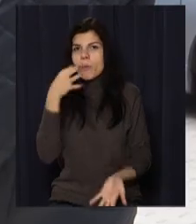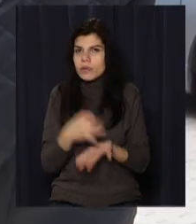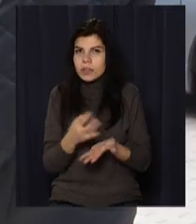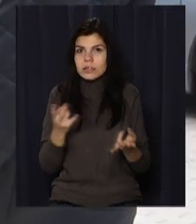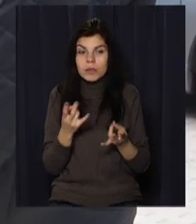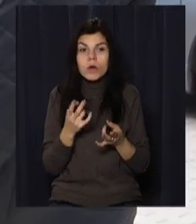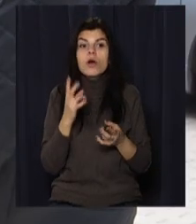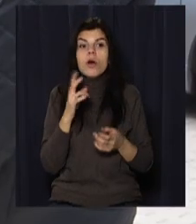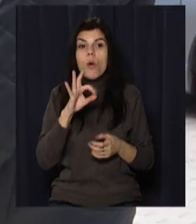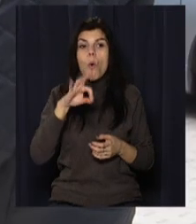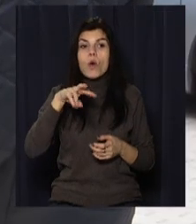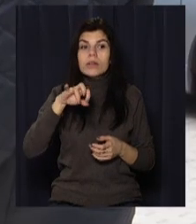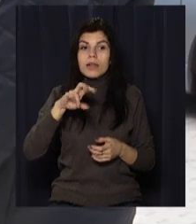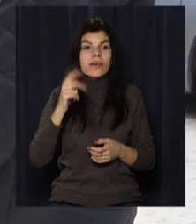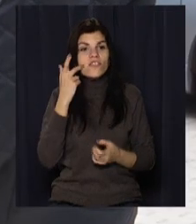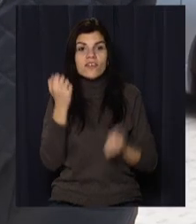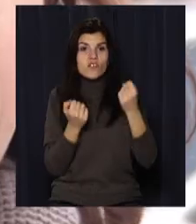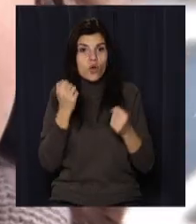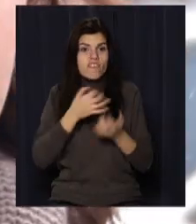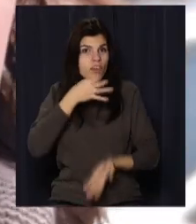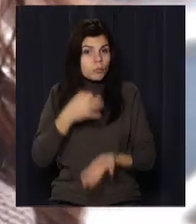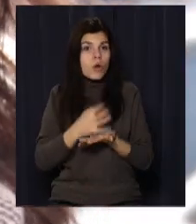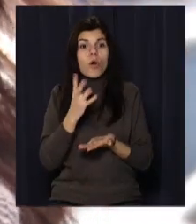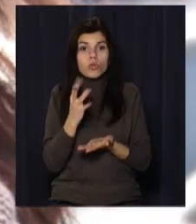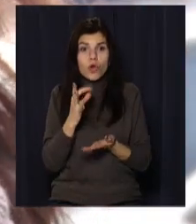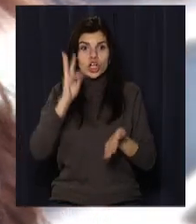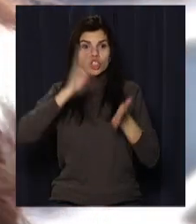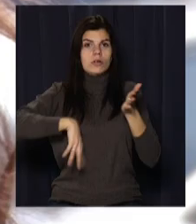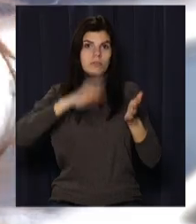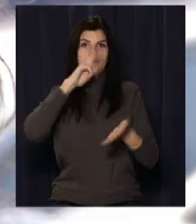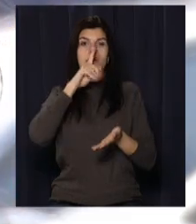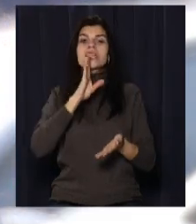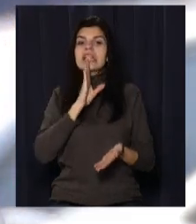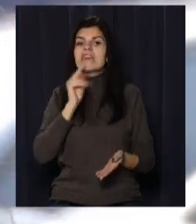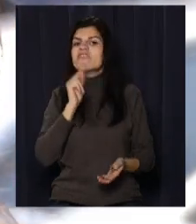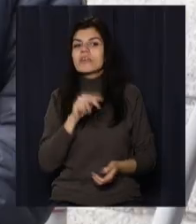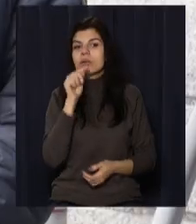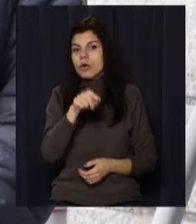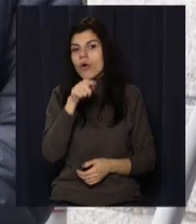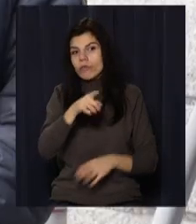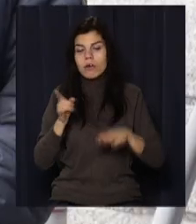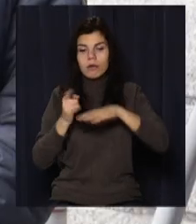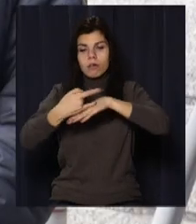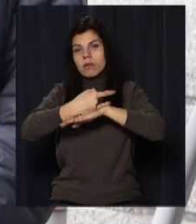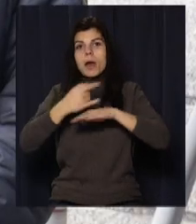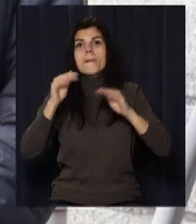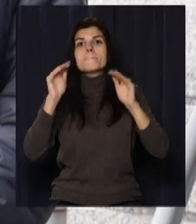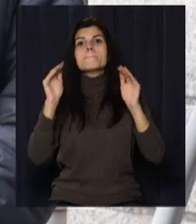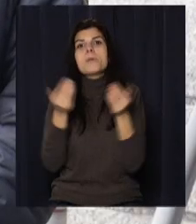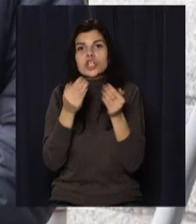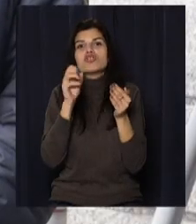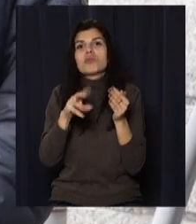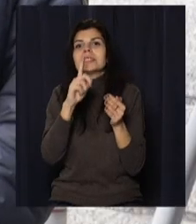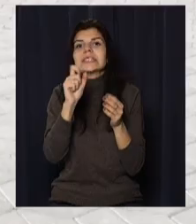Олена завжди була відповідальним водієм та від штрафу не вбереглася. Дівчину звинуватили, мовляв, вона припаркувалася менше, ніж за